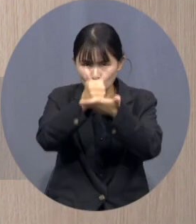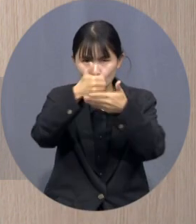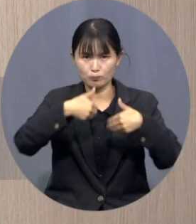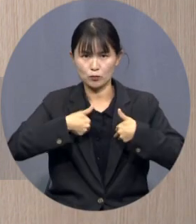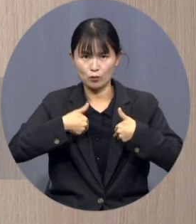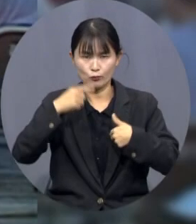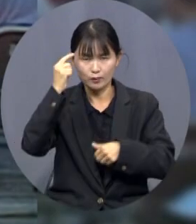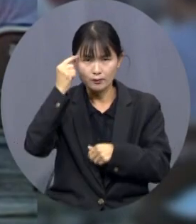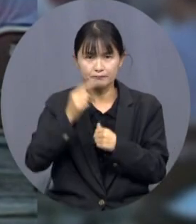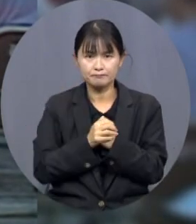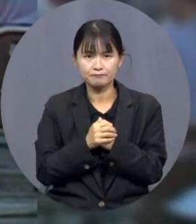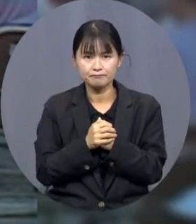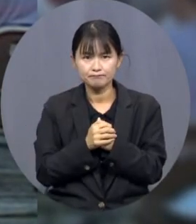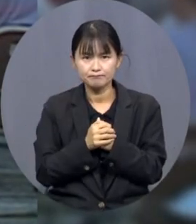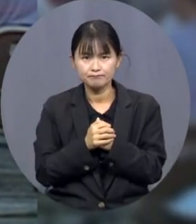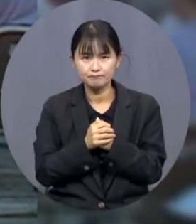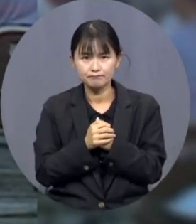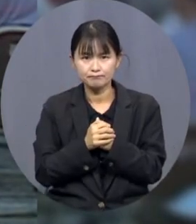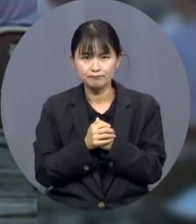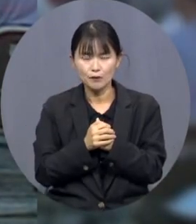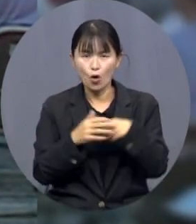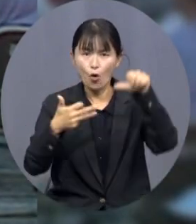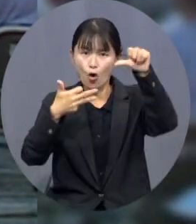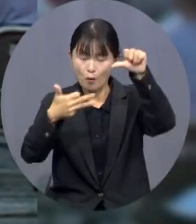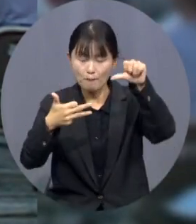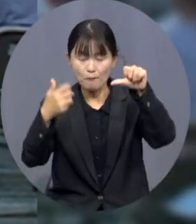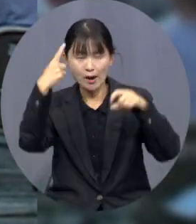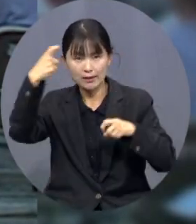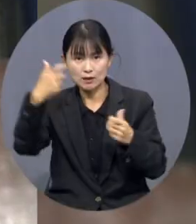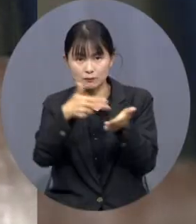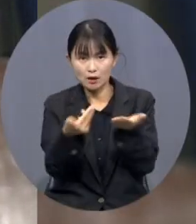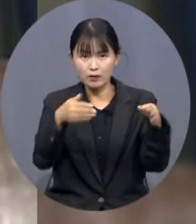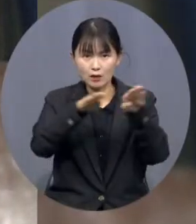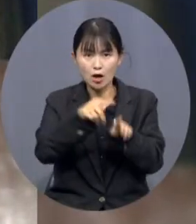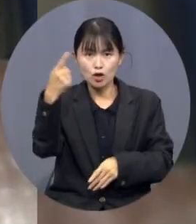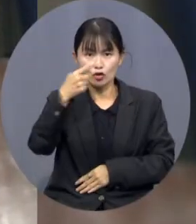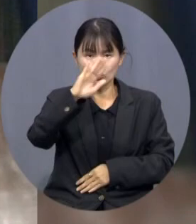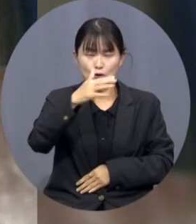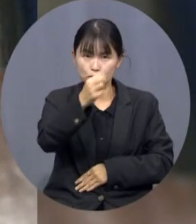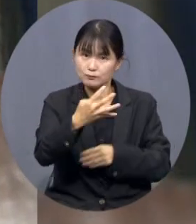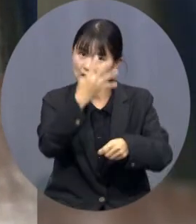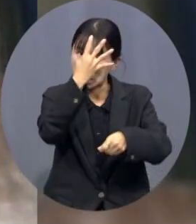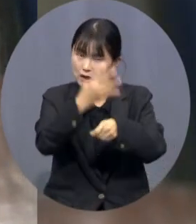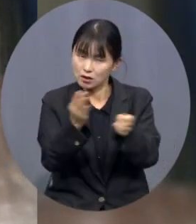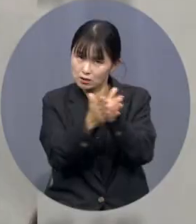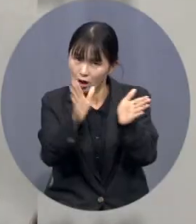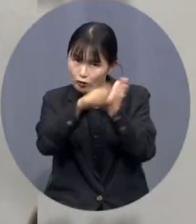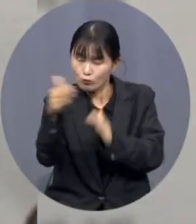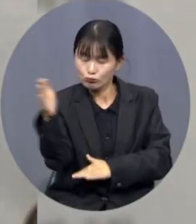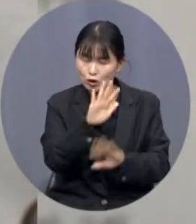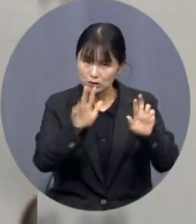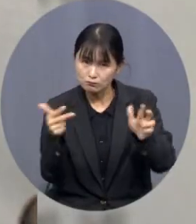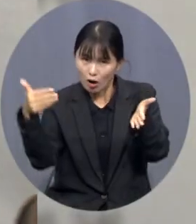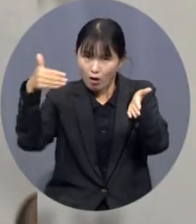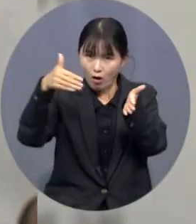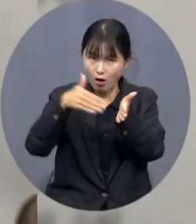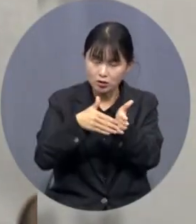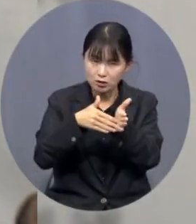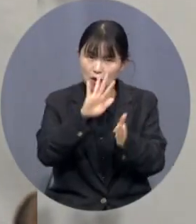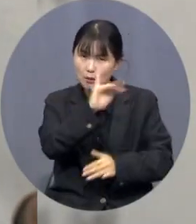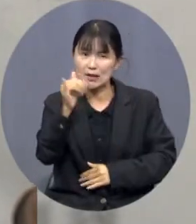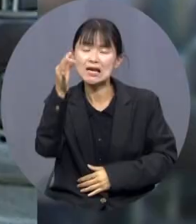한다고 생각합니다. 반면 5.18 기념재단은 1994년 출범 당시부터 지금까지